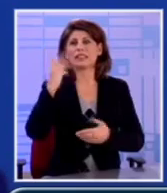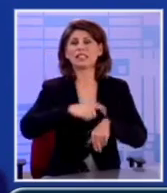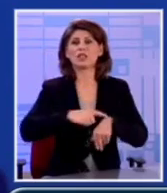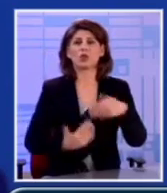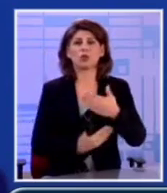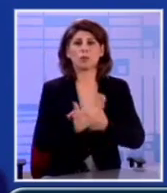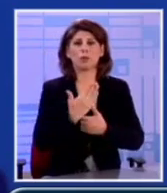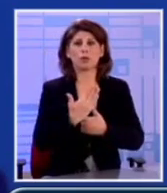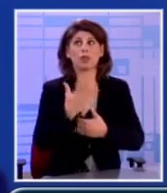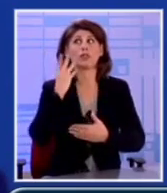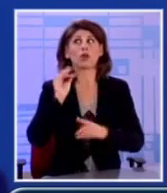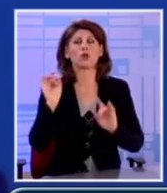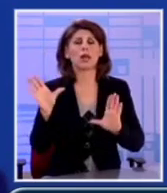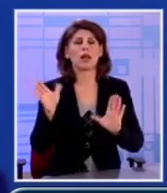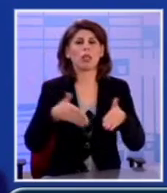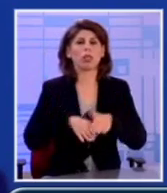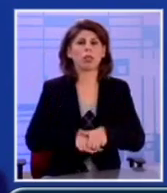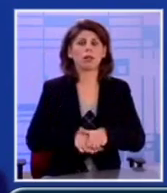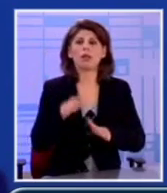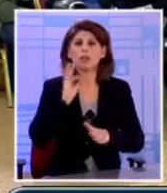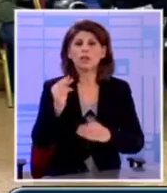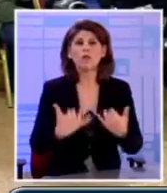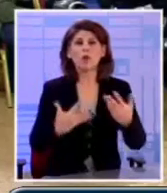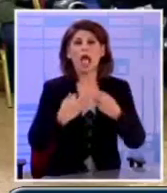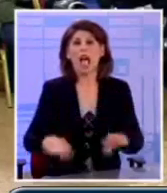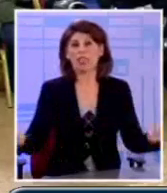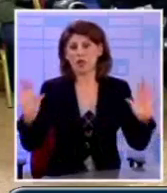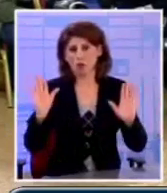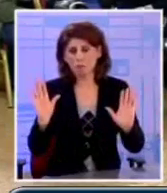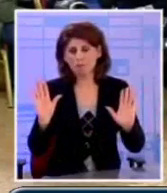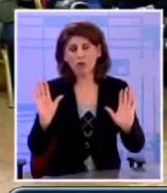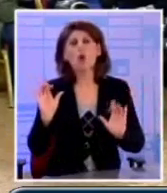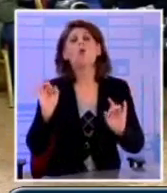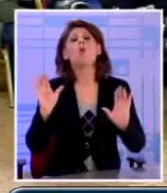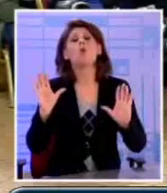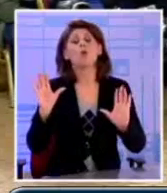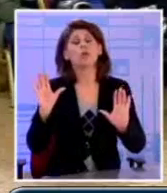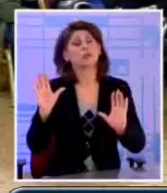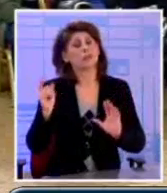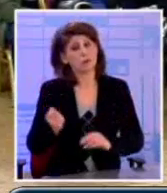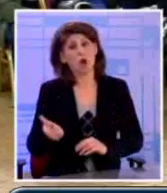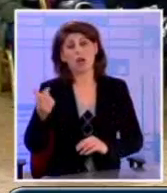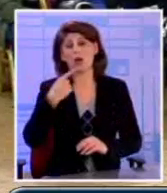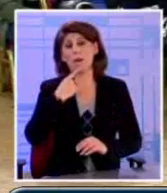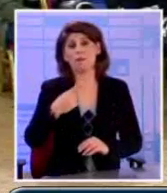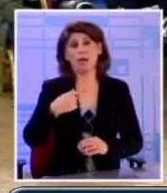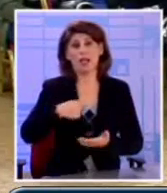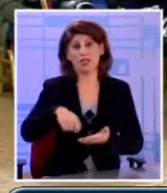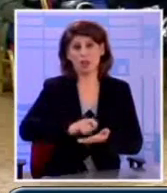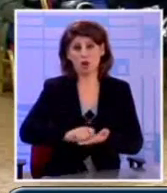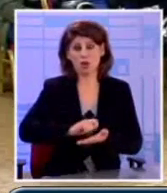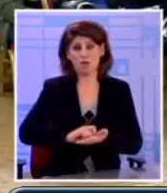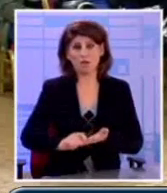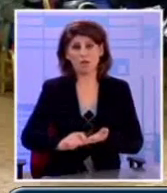ξημερώματα, μήπως και δεν το ακούσει κανείς γιατί η Βουλή είναι άδεια, ούτε βέβαια πολύ λιγότερο οι δικογραφίες αυτές